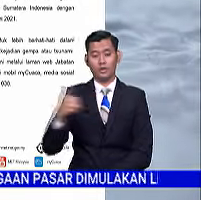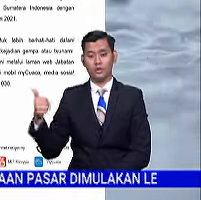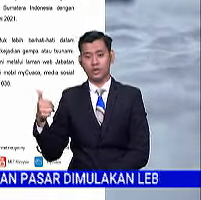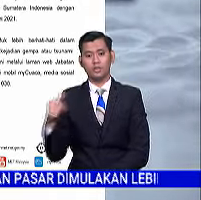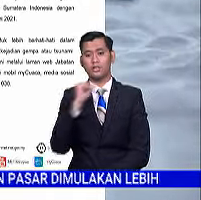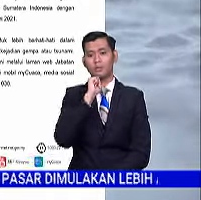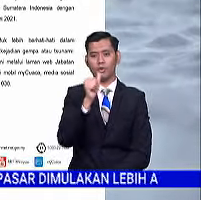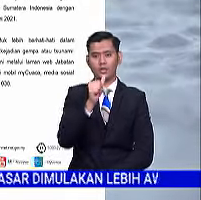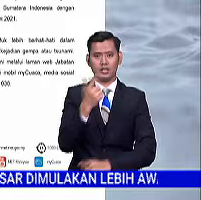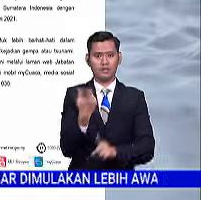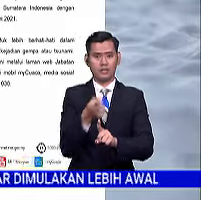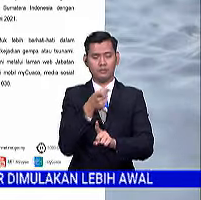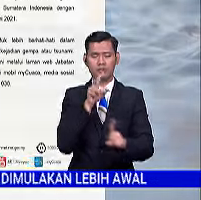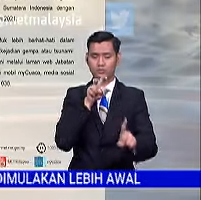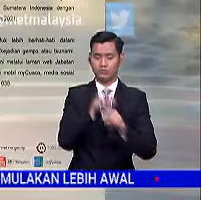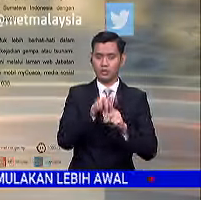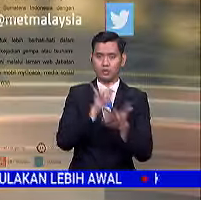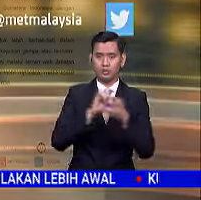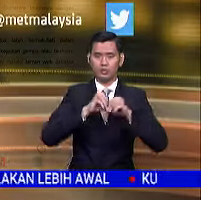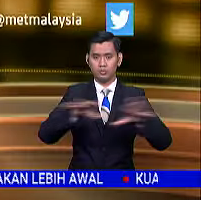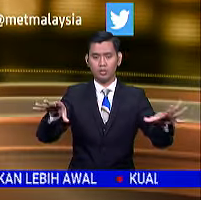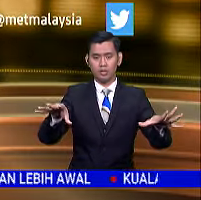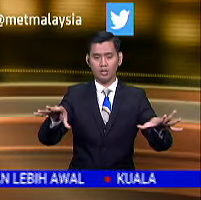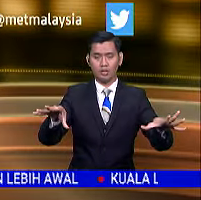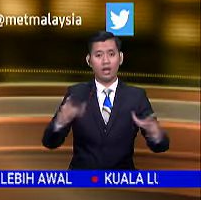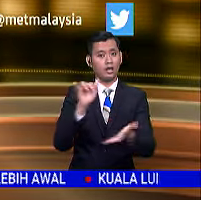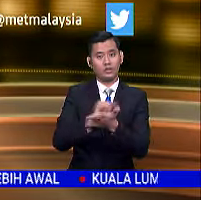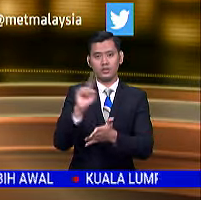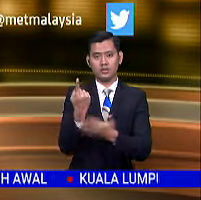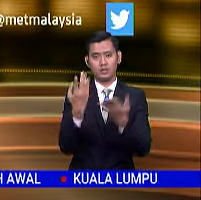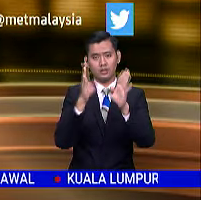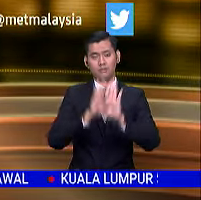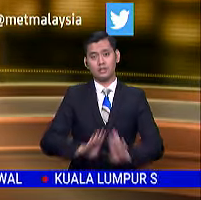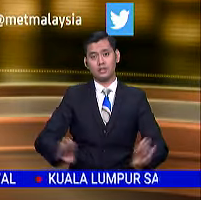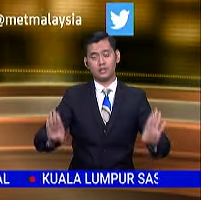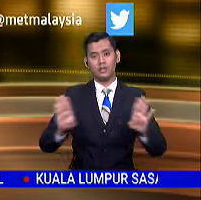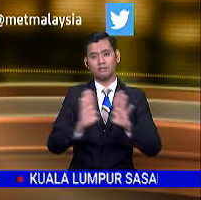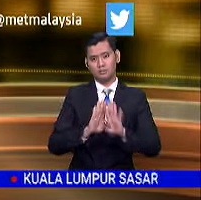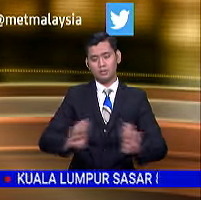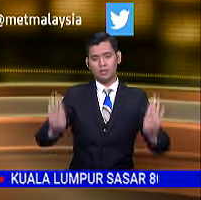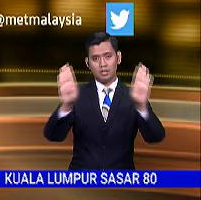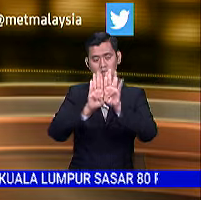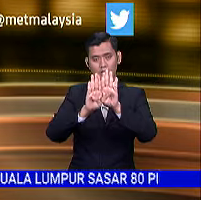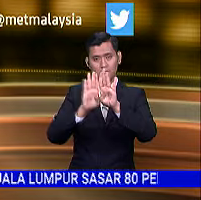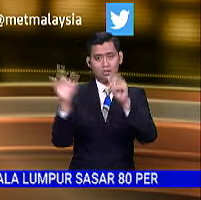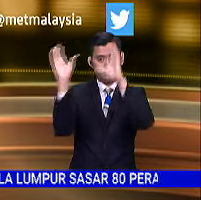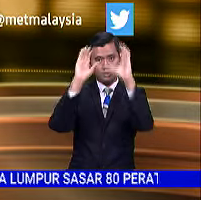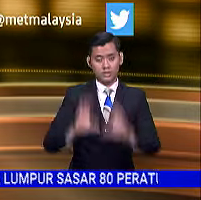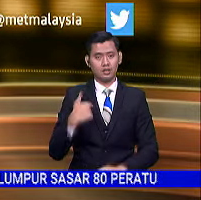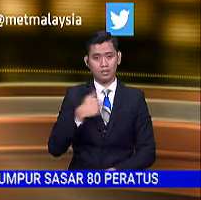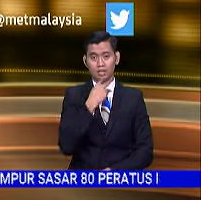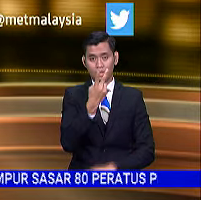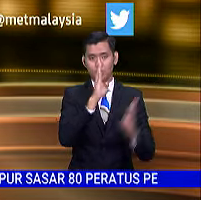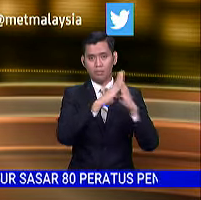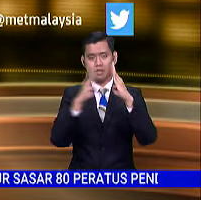seperti meses yang tular tersebut skenario info cuaca coba kali ini sebelum berpisah kita lihat tinjauan cuaca bagi bandar-bandar